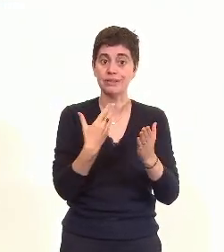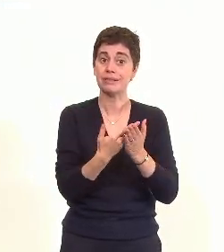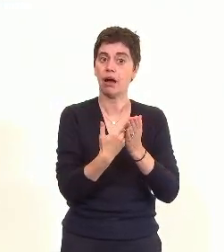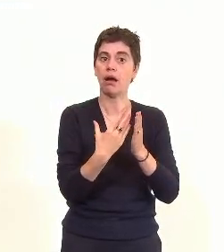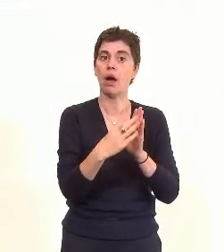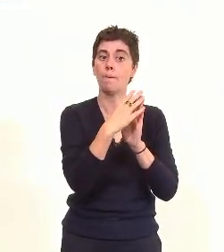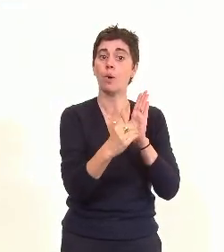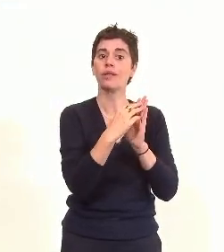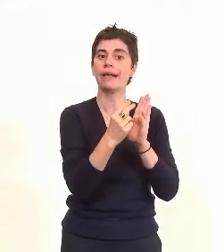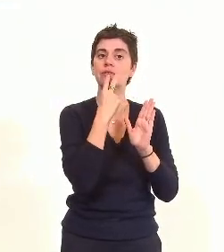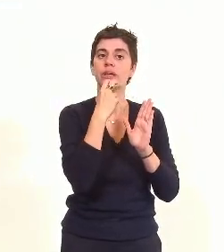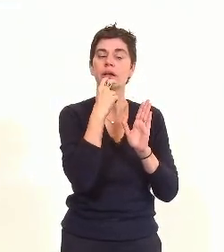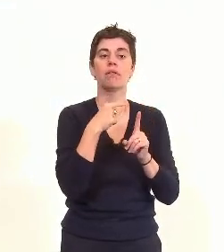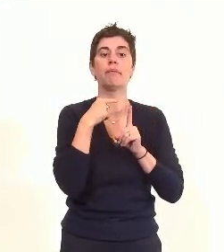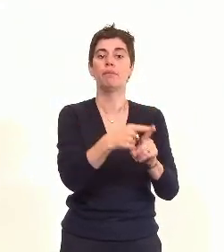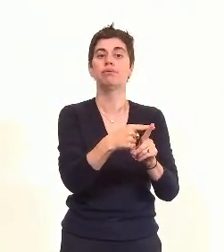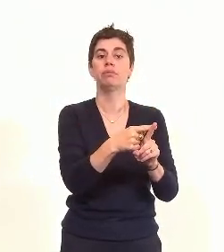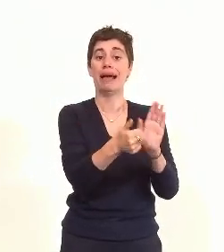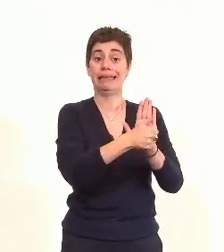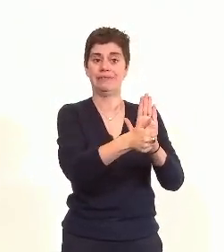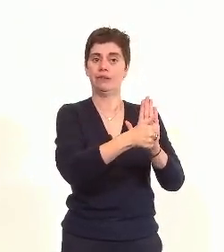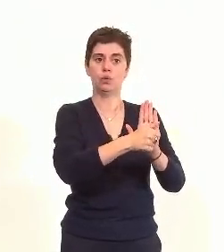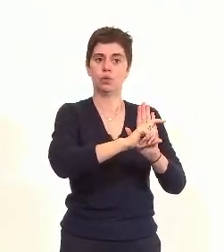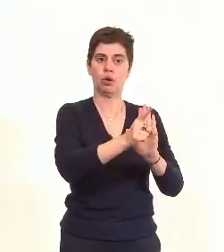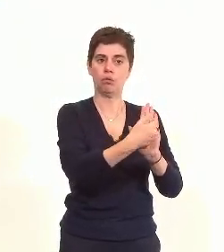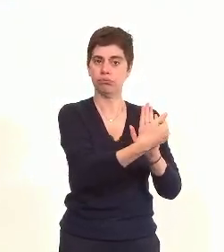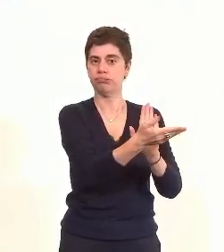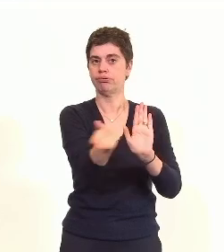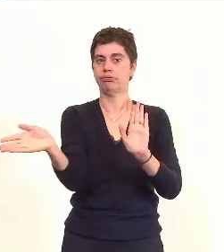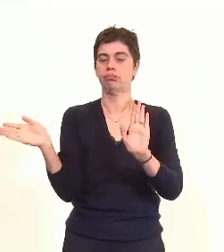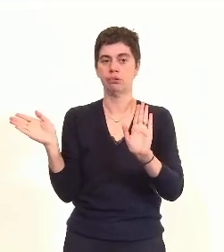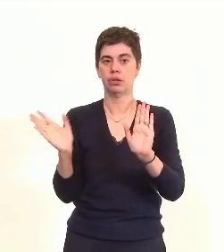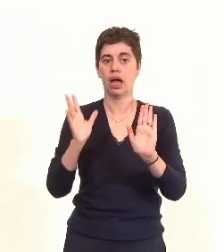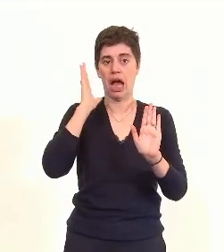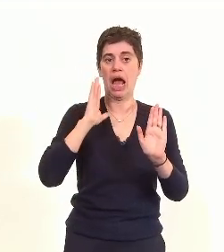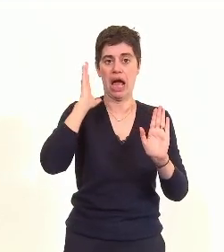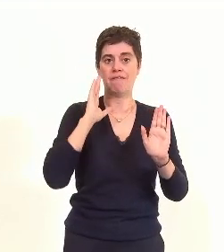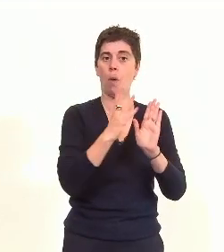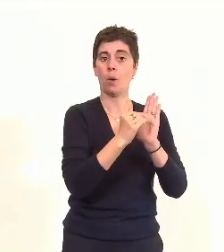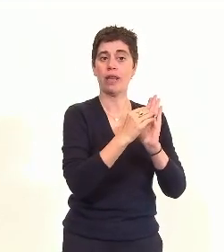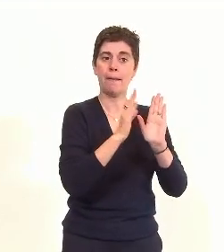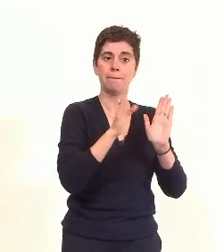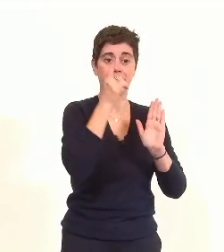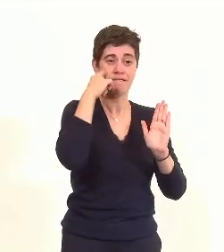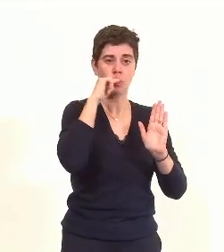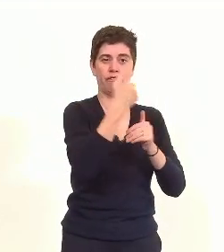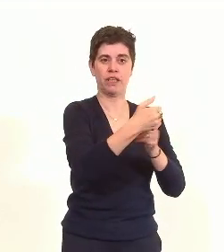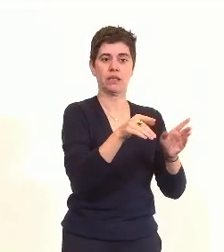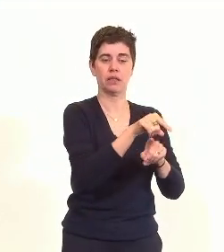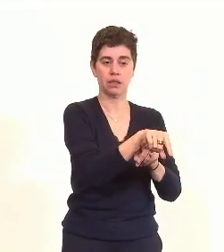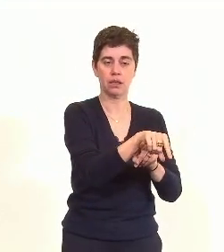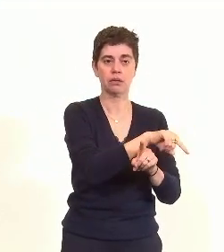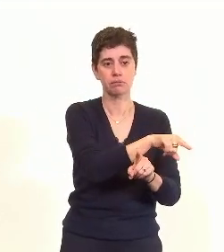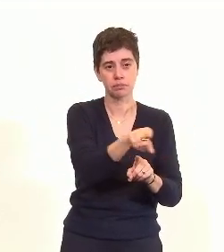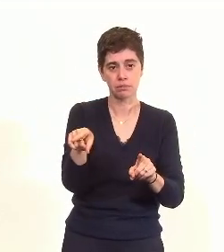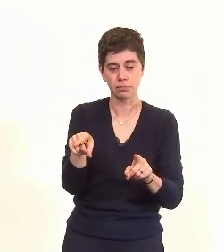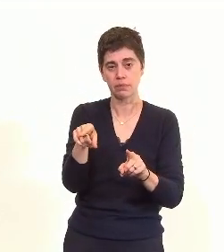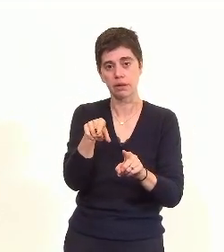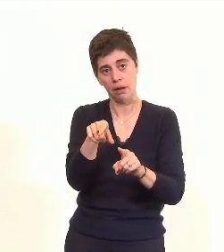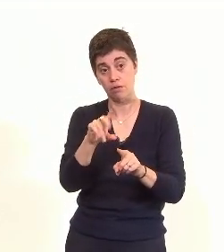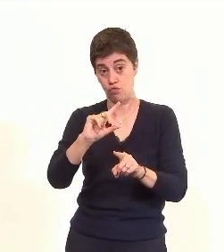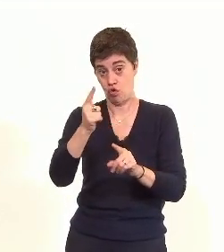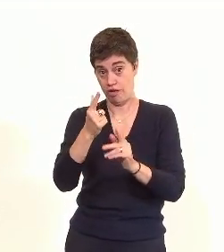il est moins centré sur l'individu lui-même, tel qu'on pouvait le voir dans le modèle cartésien. Dans ce second modèle de la citoyenneté, la primauté,